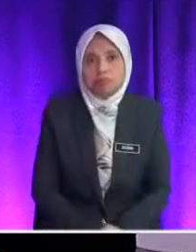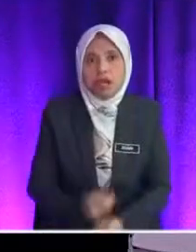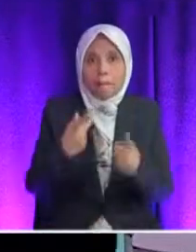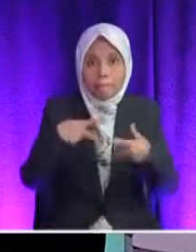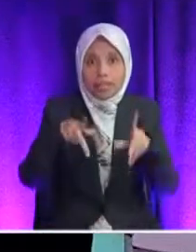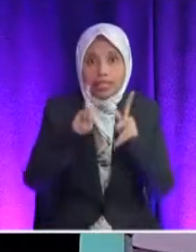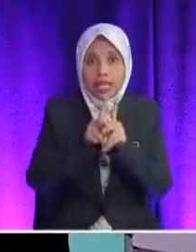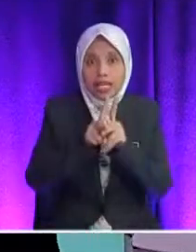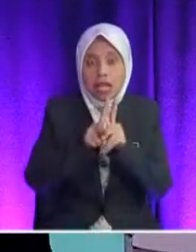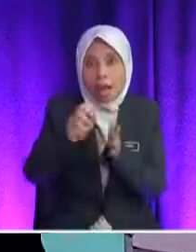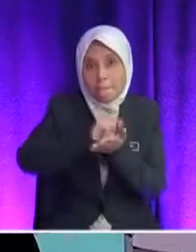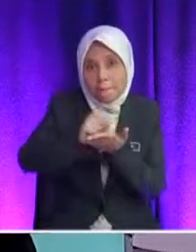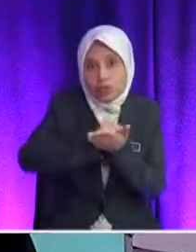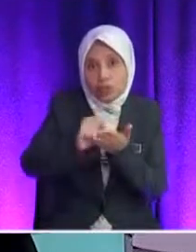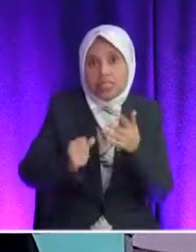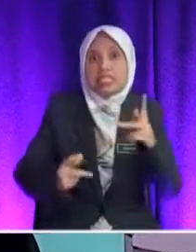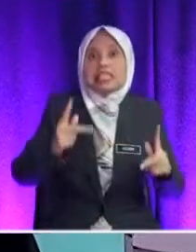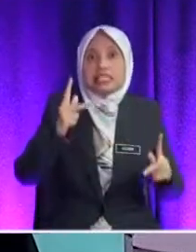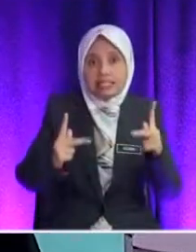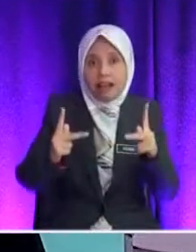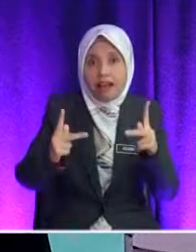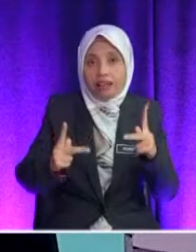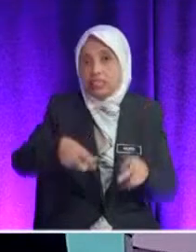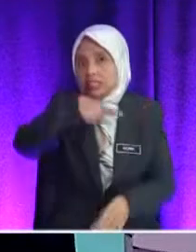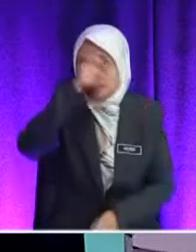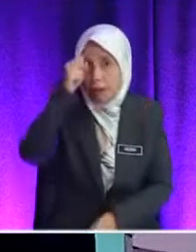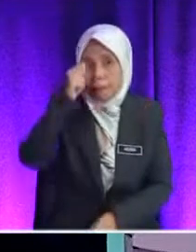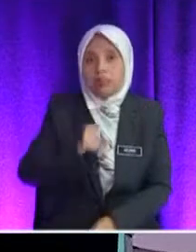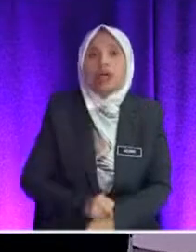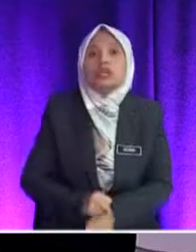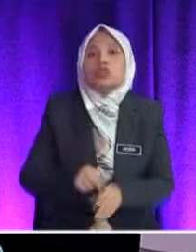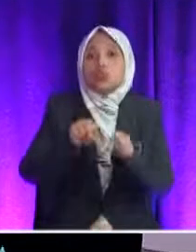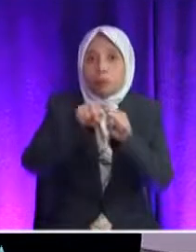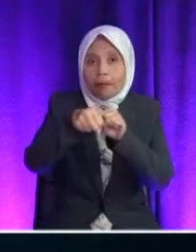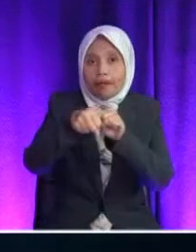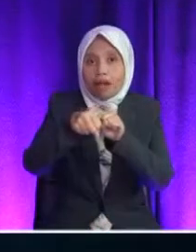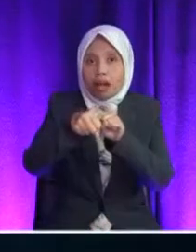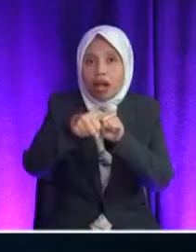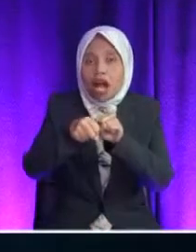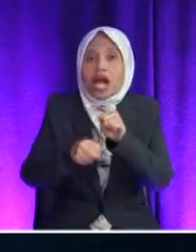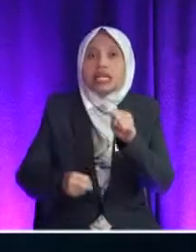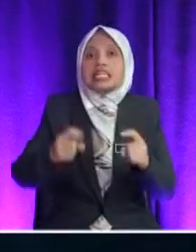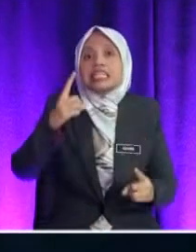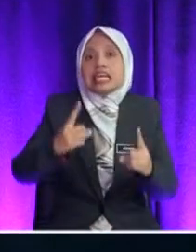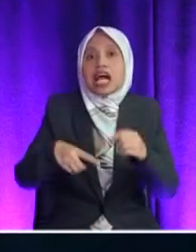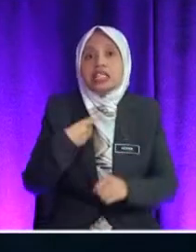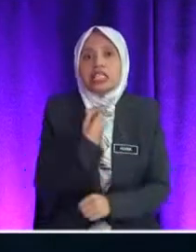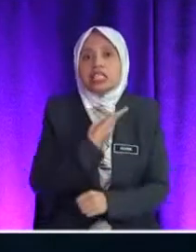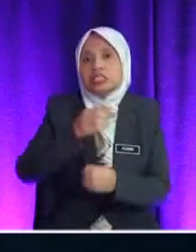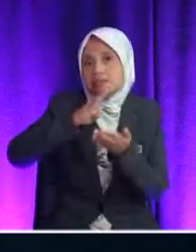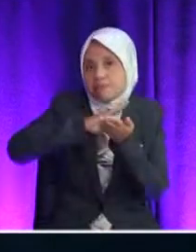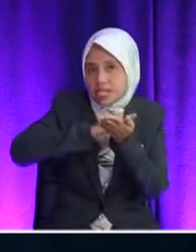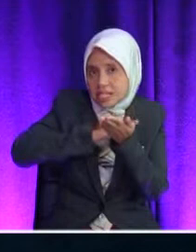pentingnya mencuci kenderaan ini kerana supaya kenderaan kita ni kelihatan bersih